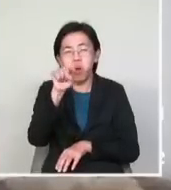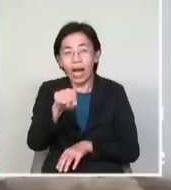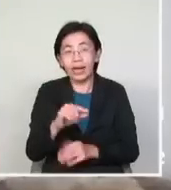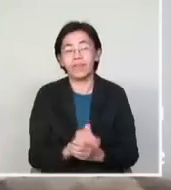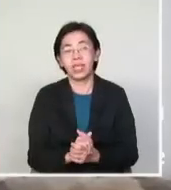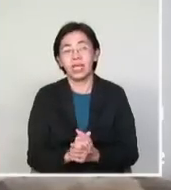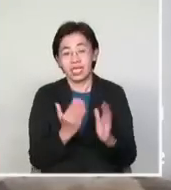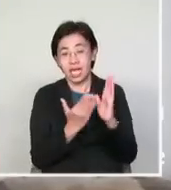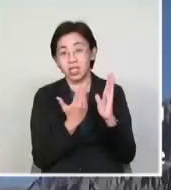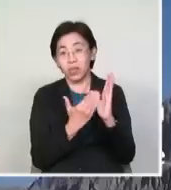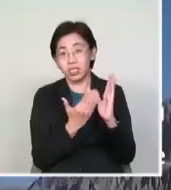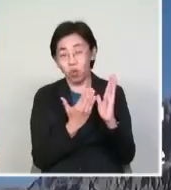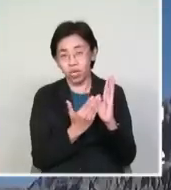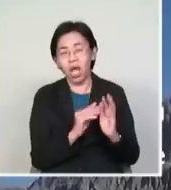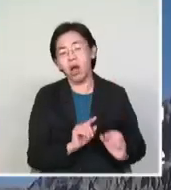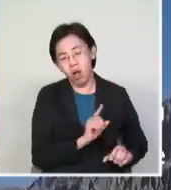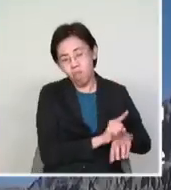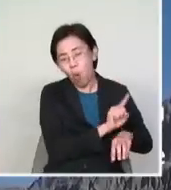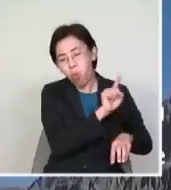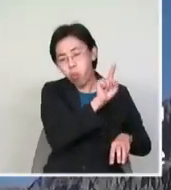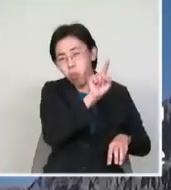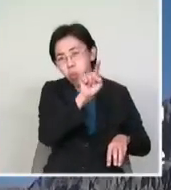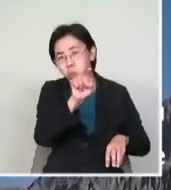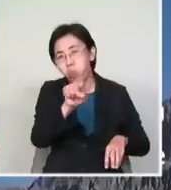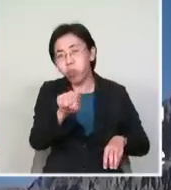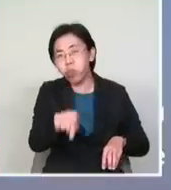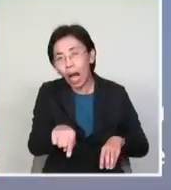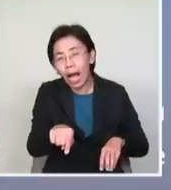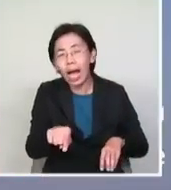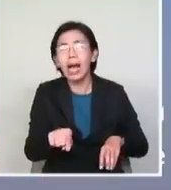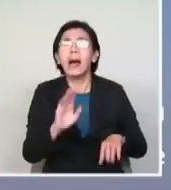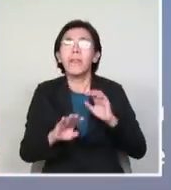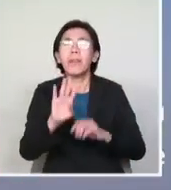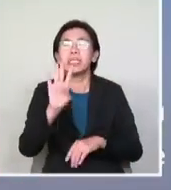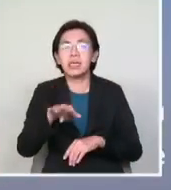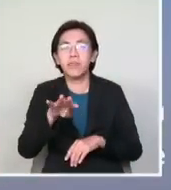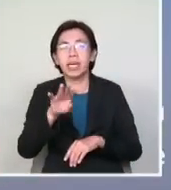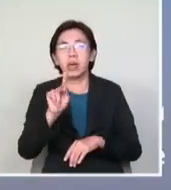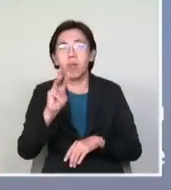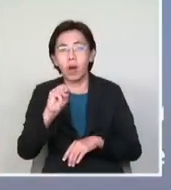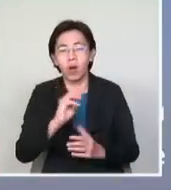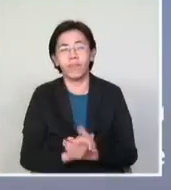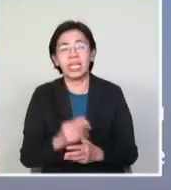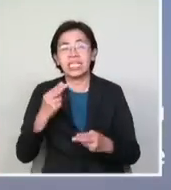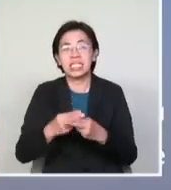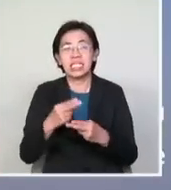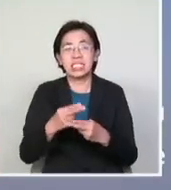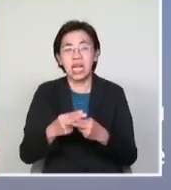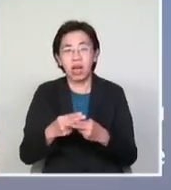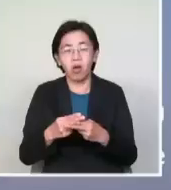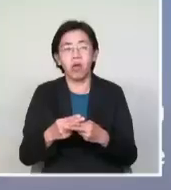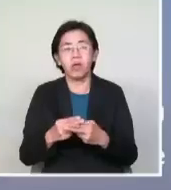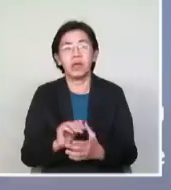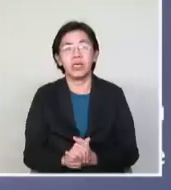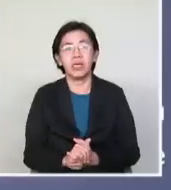กของประเทศเนี่ยนะคะเป็นขีปนาวุธที่สายกลางวิสัยการยิงยิงได้ประมาณสัก 4,000 กิโลเมตรด้วยกันมีชื่อว่าขีปนาวุ